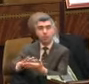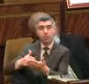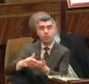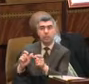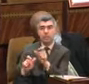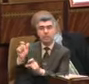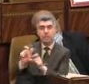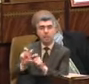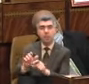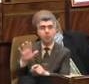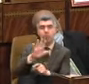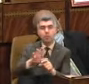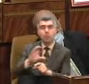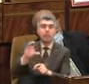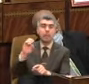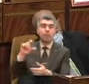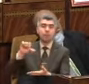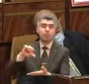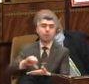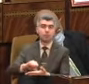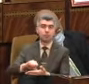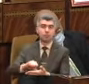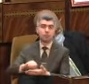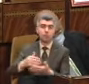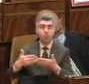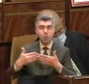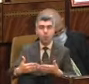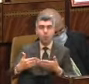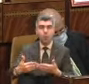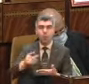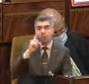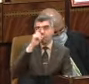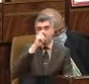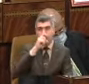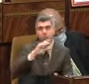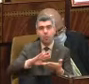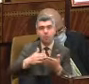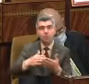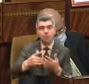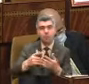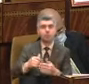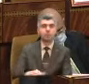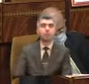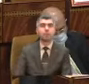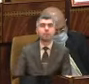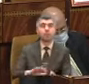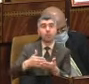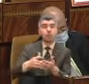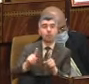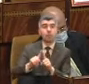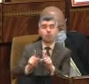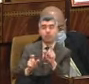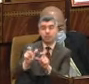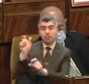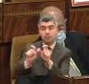بقى للبيضاويين والبيضاويات، واللي كيعرف اليوم تهديدات ممنهجه، بحيث بانهم اللي جعلت من السلطات